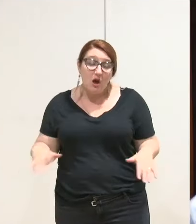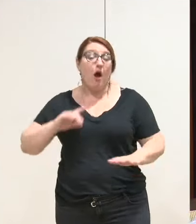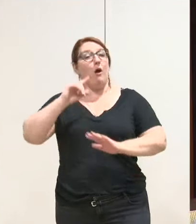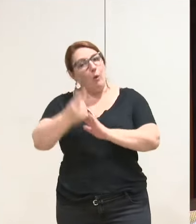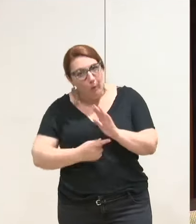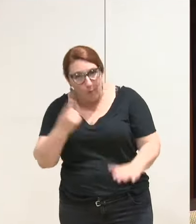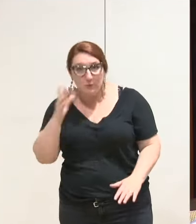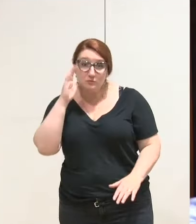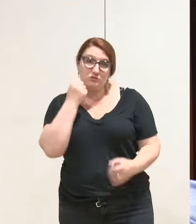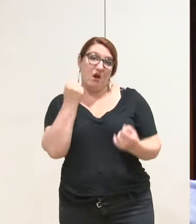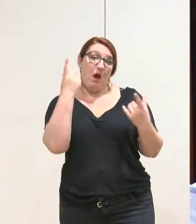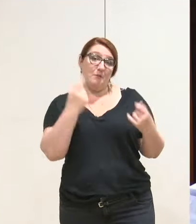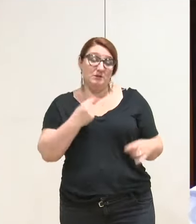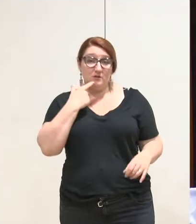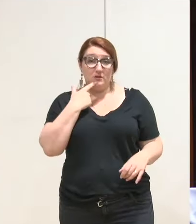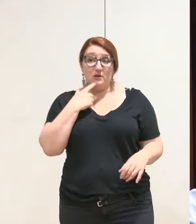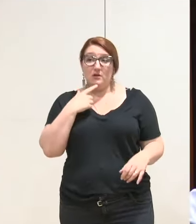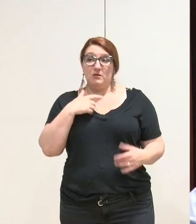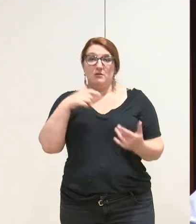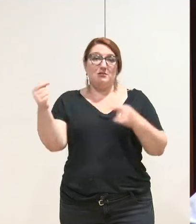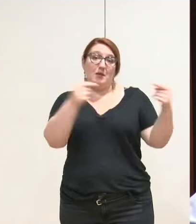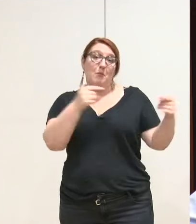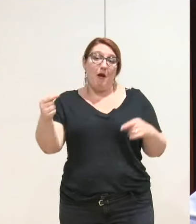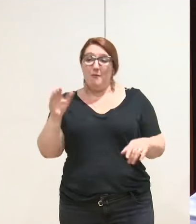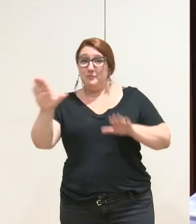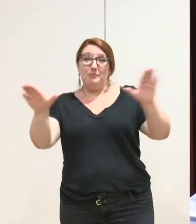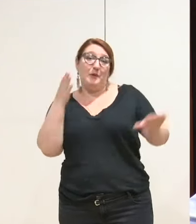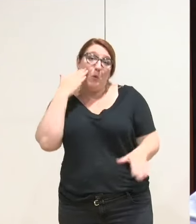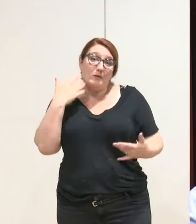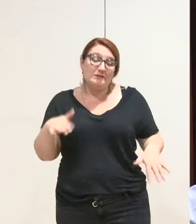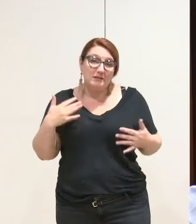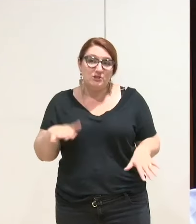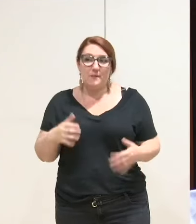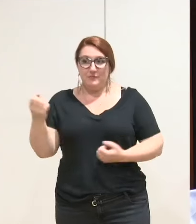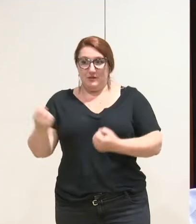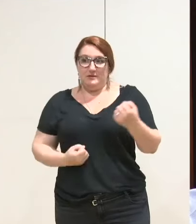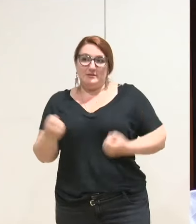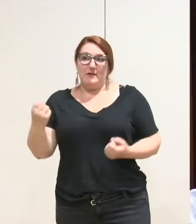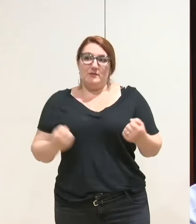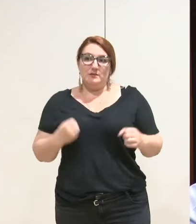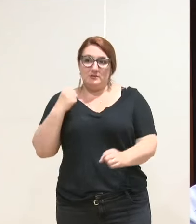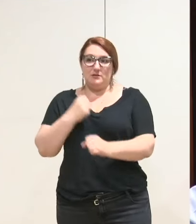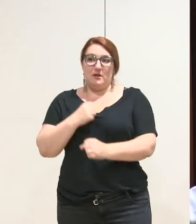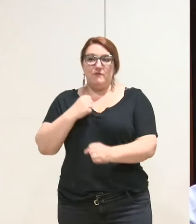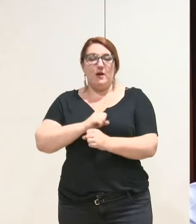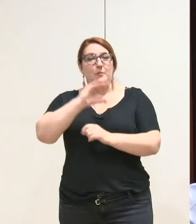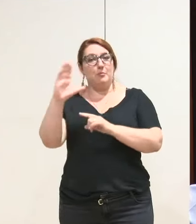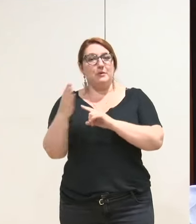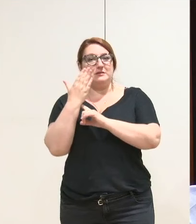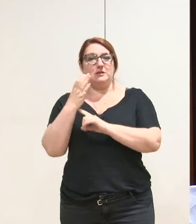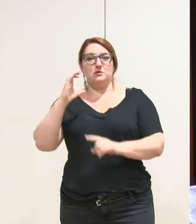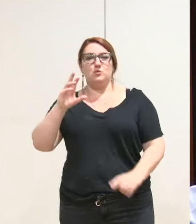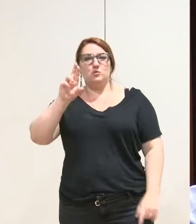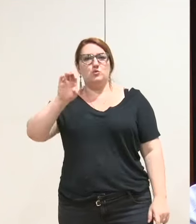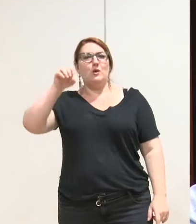ça que ça étéit très rapide on connaissait déjà les attendus du du débat euh sachant que les services avaient fait un un travail de présentation du crème